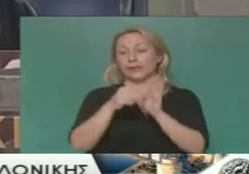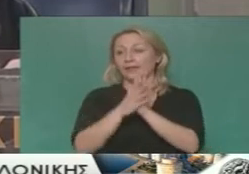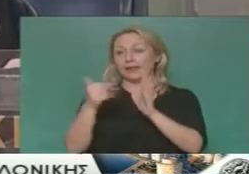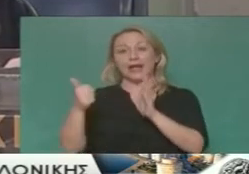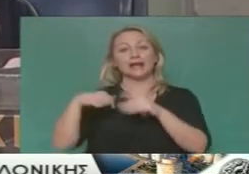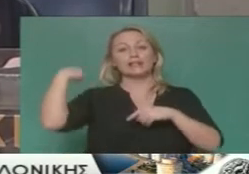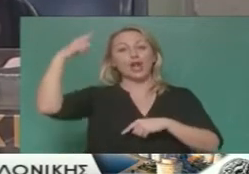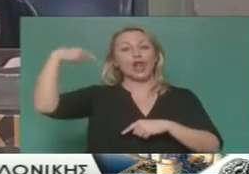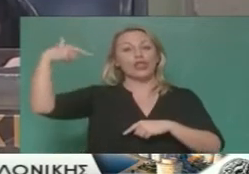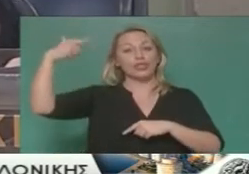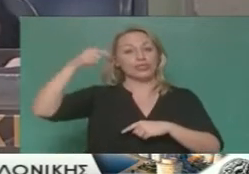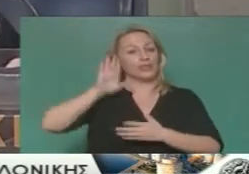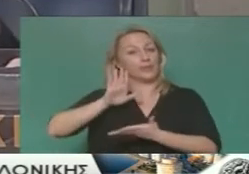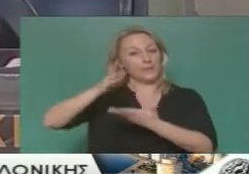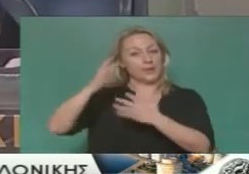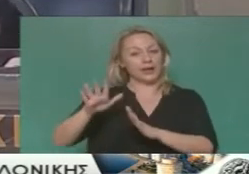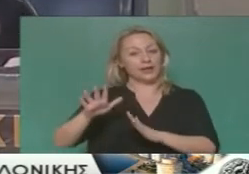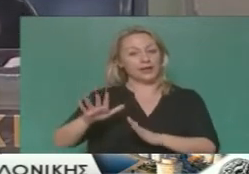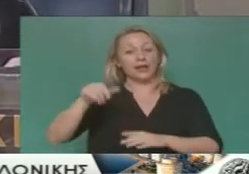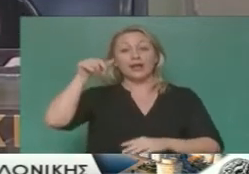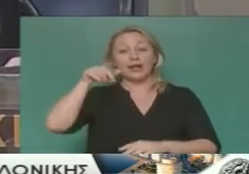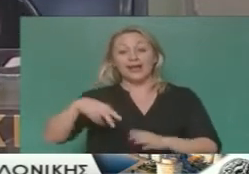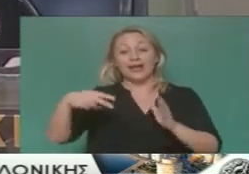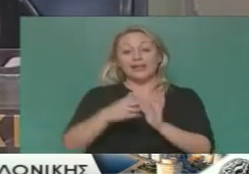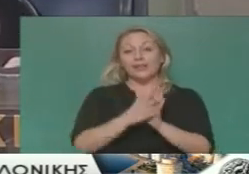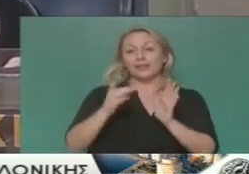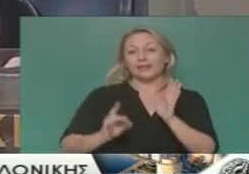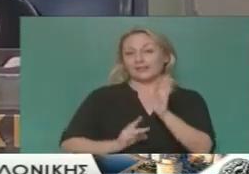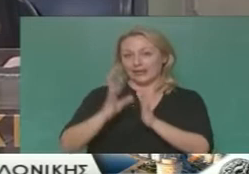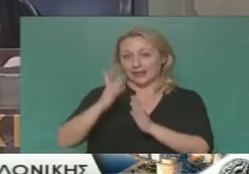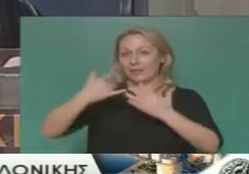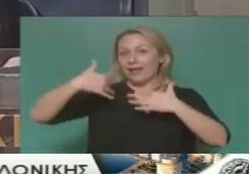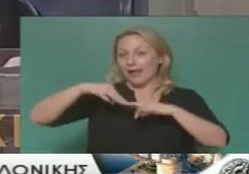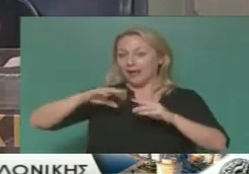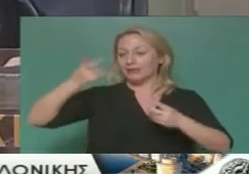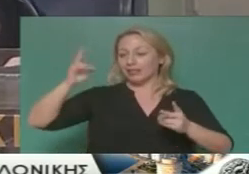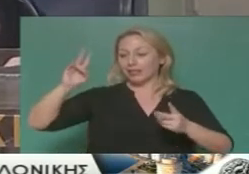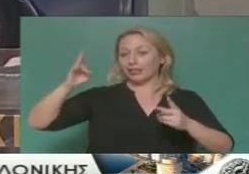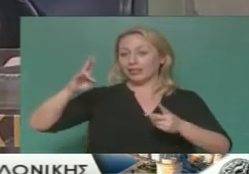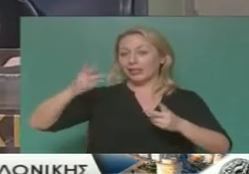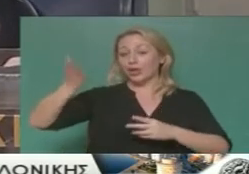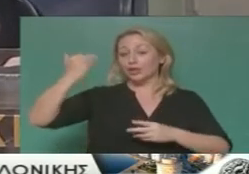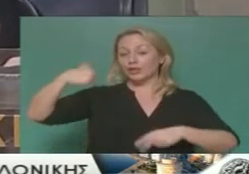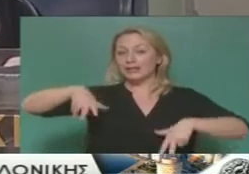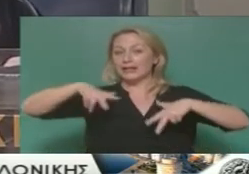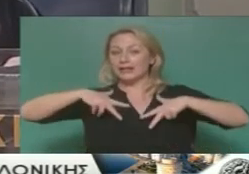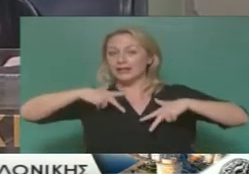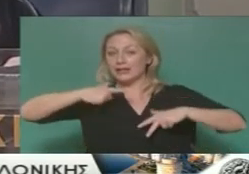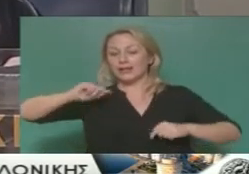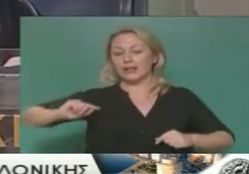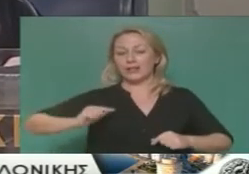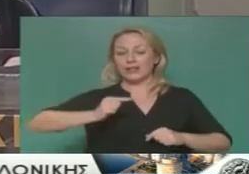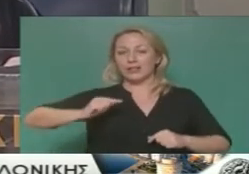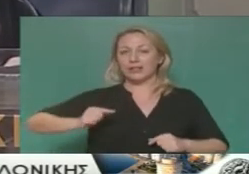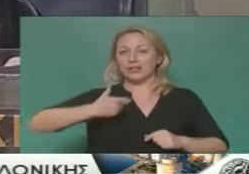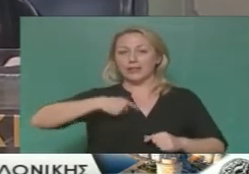στο Λονδίνο. Οι υπηρεσίες άρχισαν να φθήνουν το 2015, όπου η τότε κυβέρνηση συστηματικά